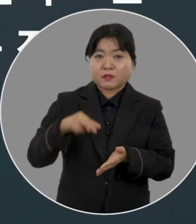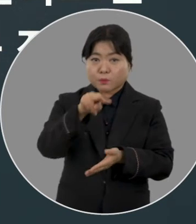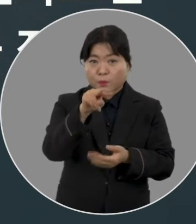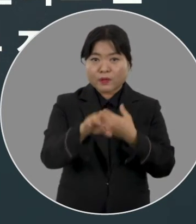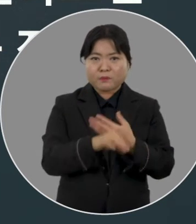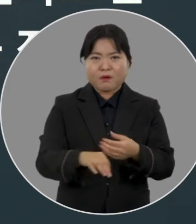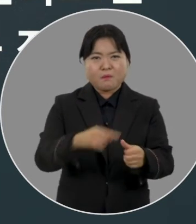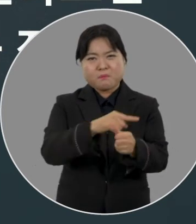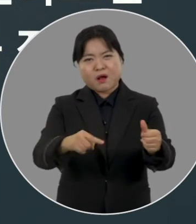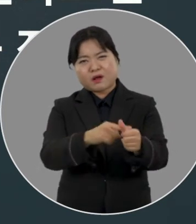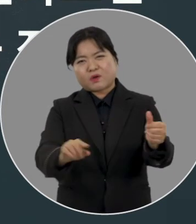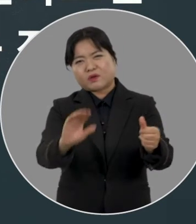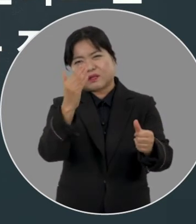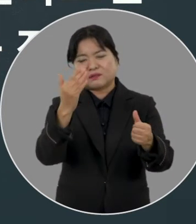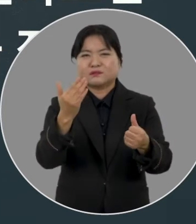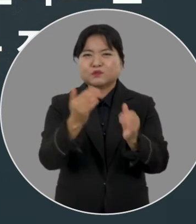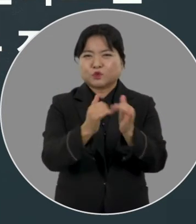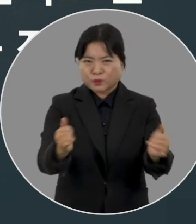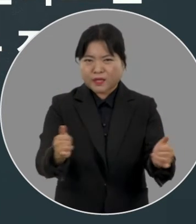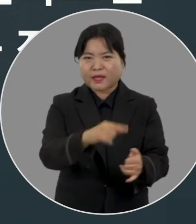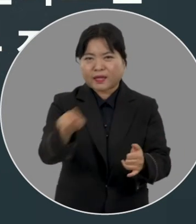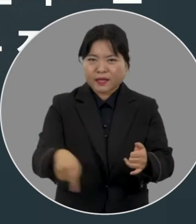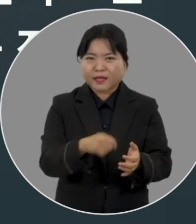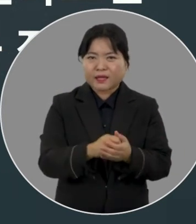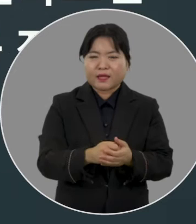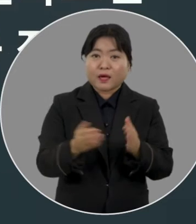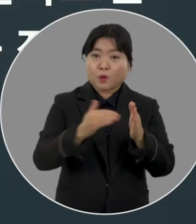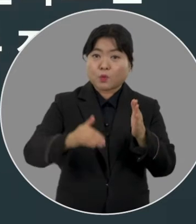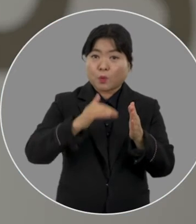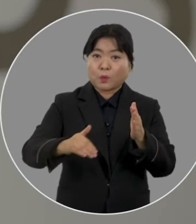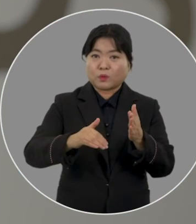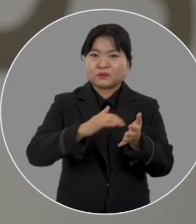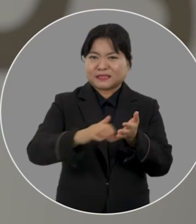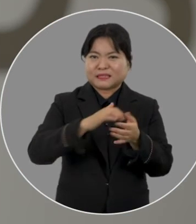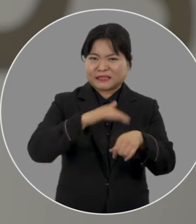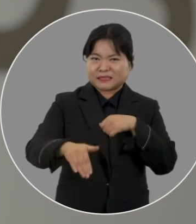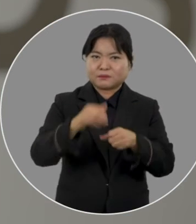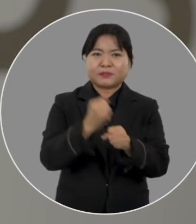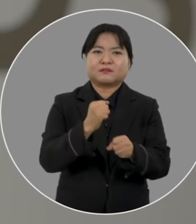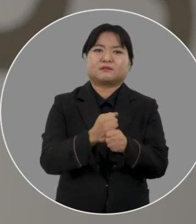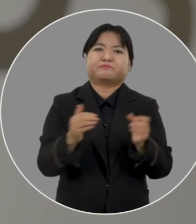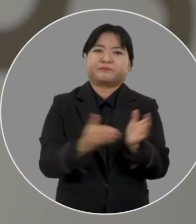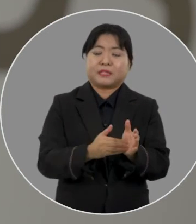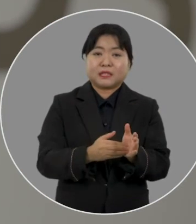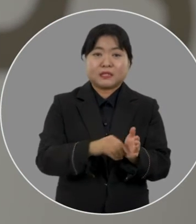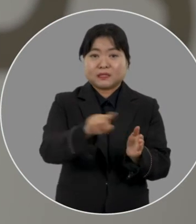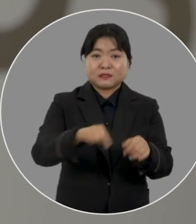본다면 파괴해야 될 그런 존재, 이런 공식이 만들어지는 거죠. 이런 식의